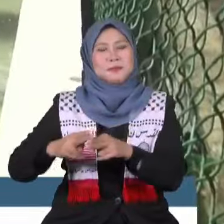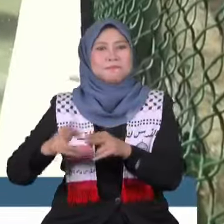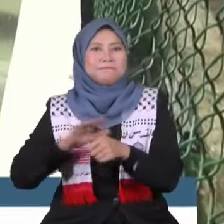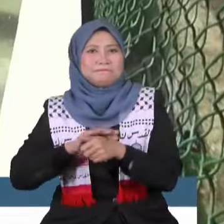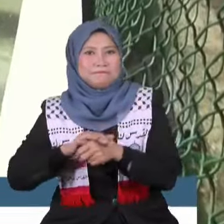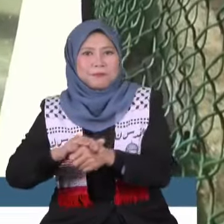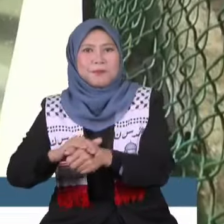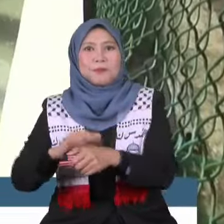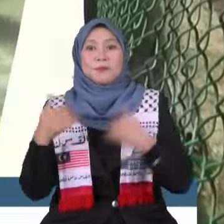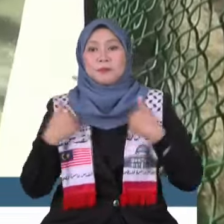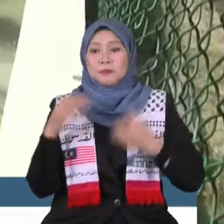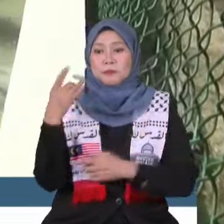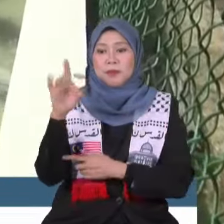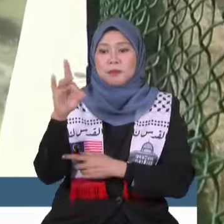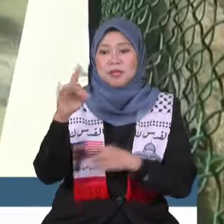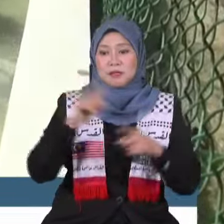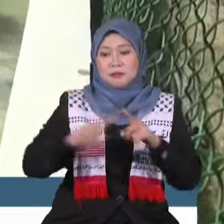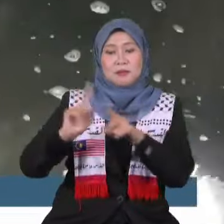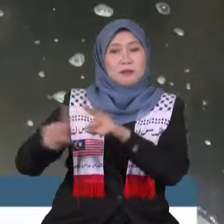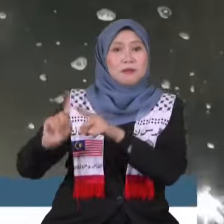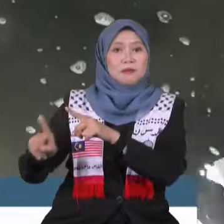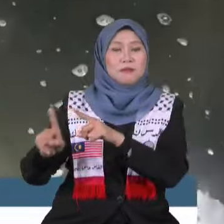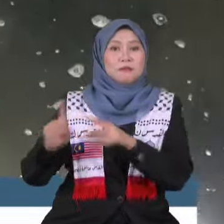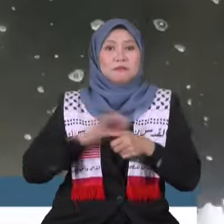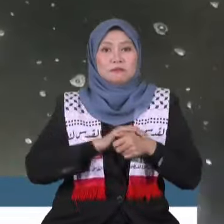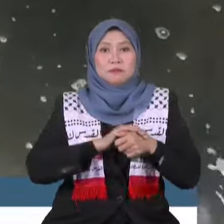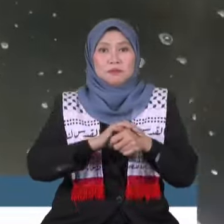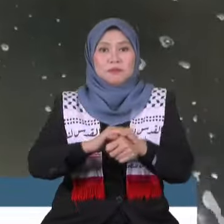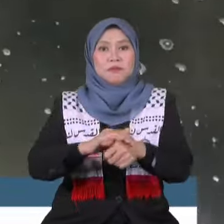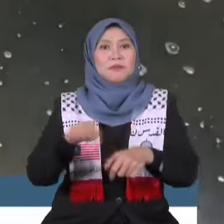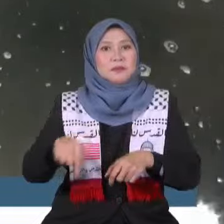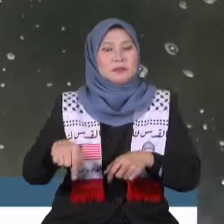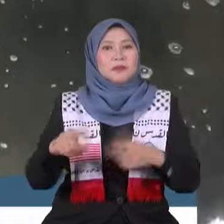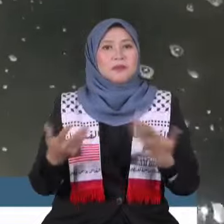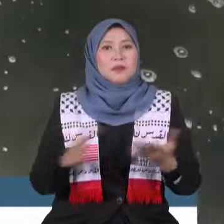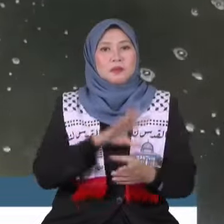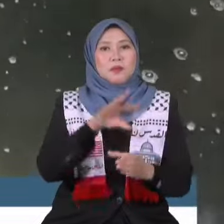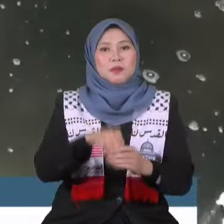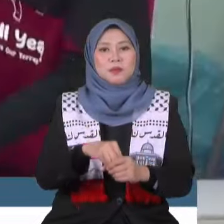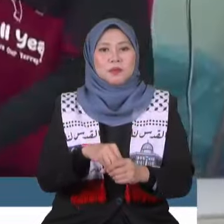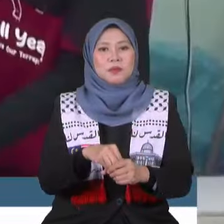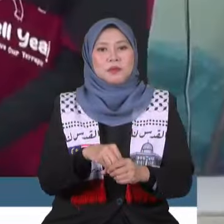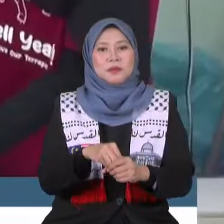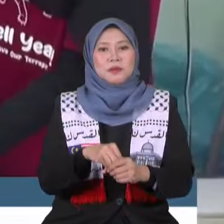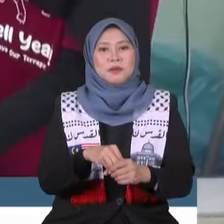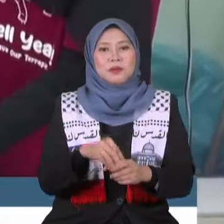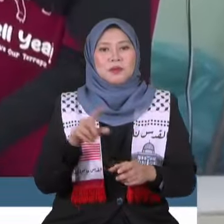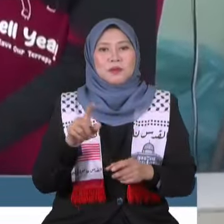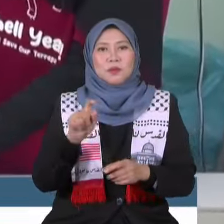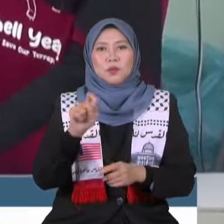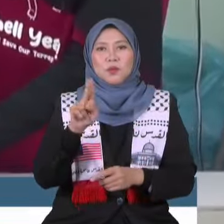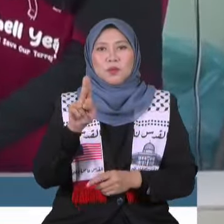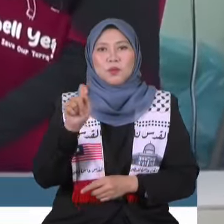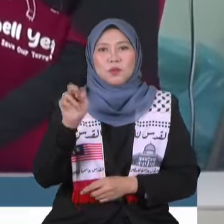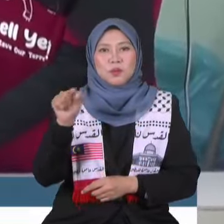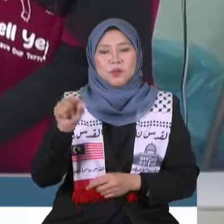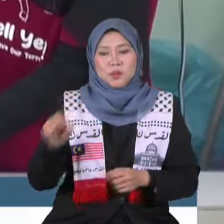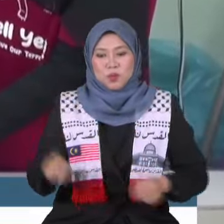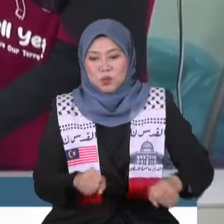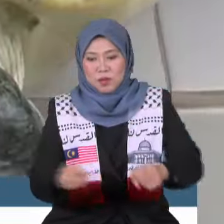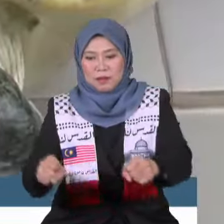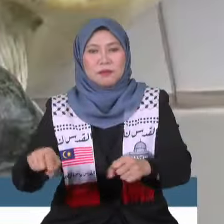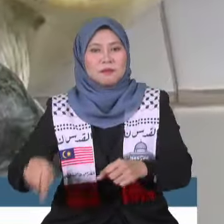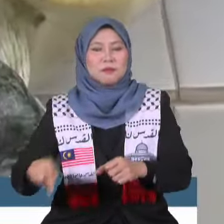Terdapat 18 jenis kura-kura, tuntung dan labi-labi di negara ini termasuk tuntung sungai yang hampir pupus. Peranannya